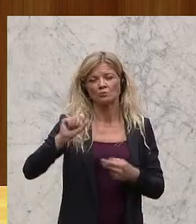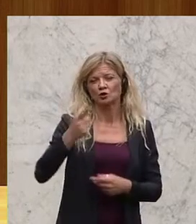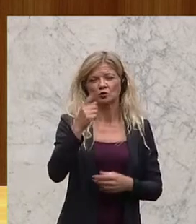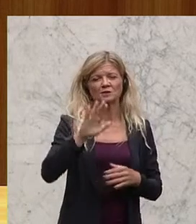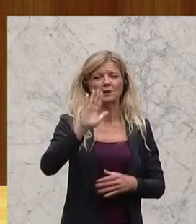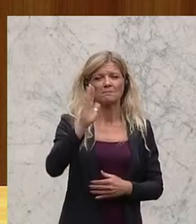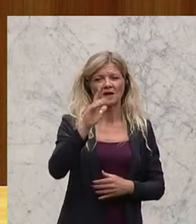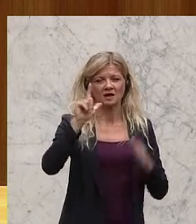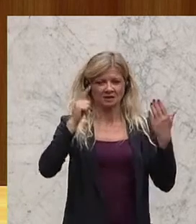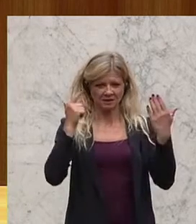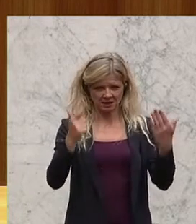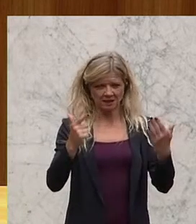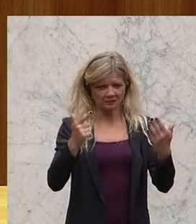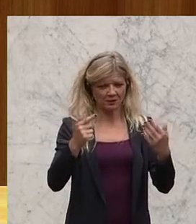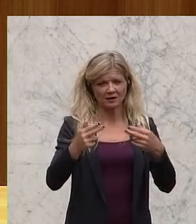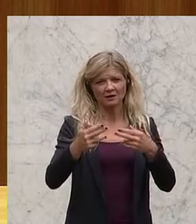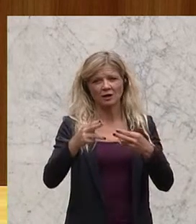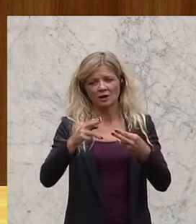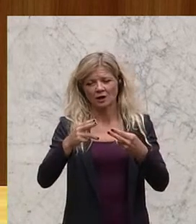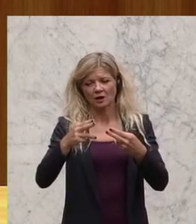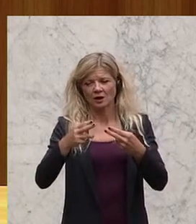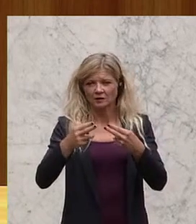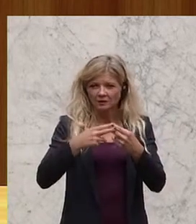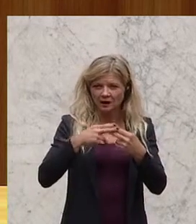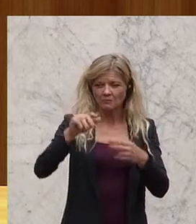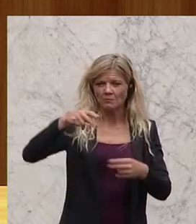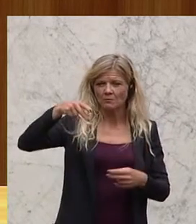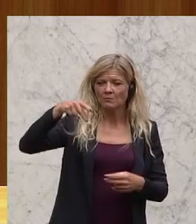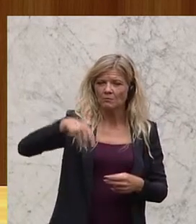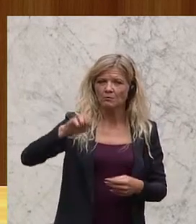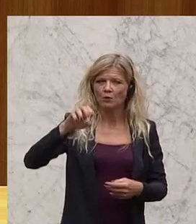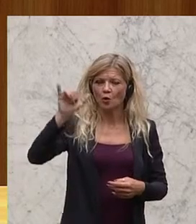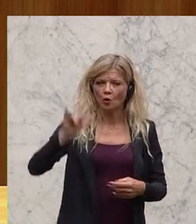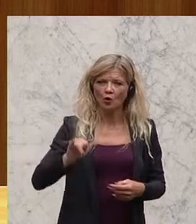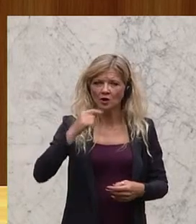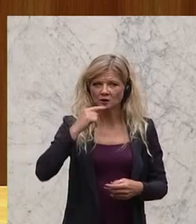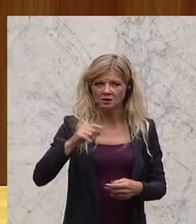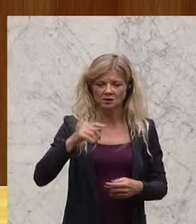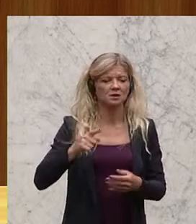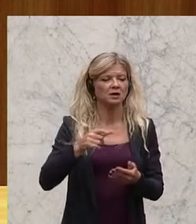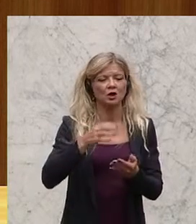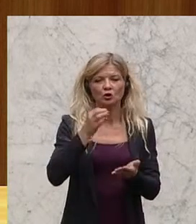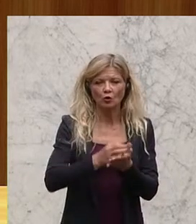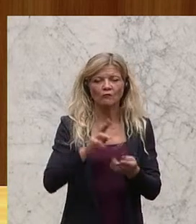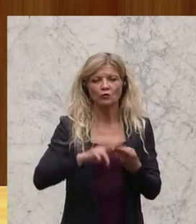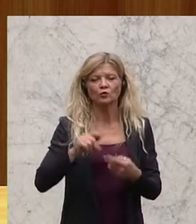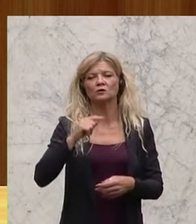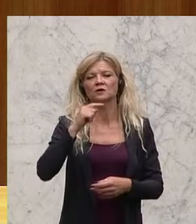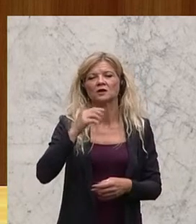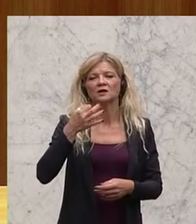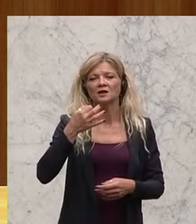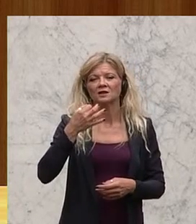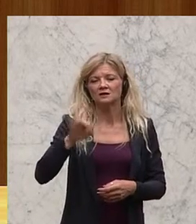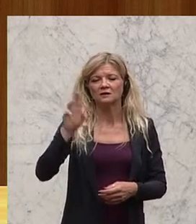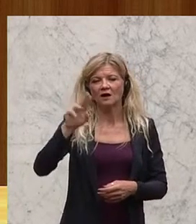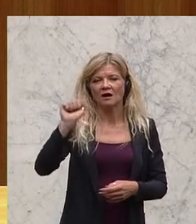B7 um Polsdorf und Rashofen, das Zustände sind, die mit allen technisch